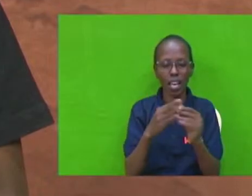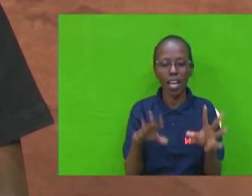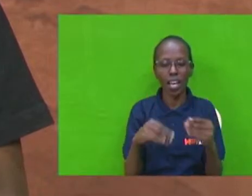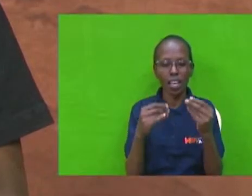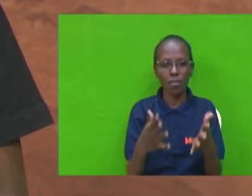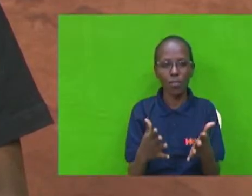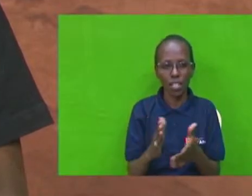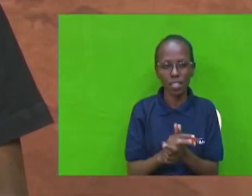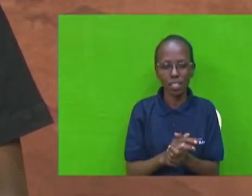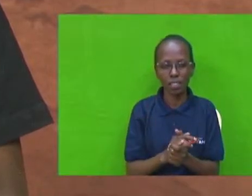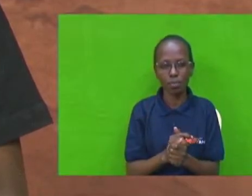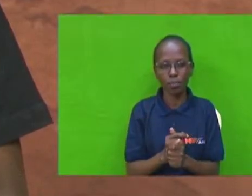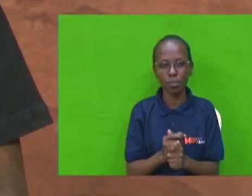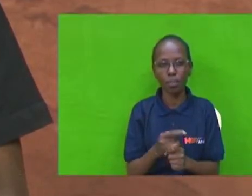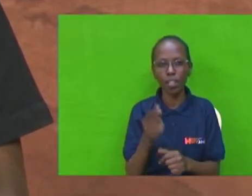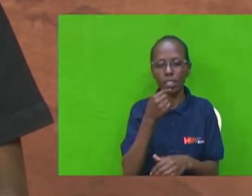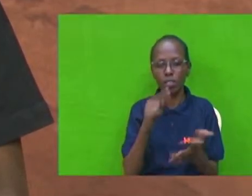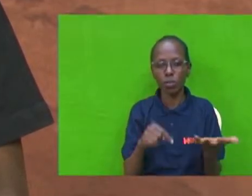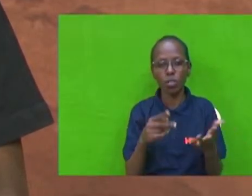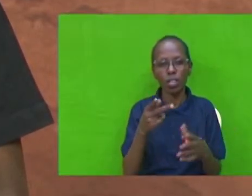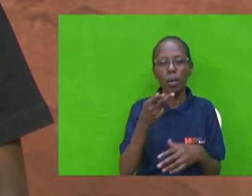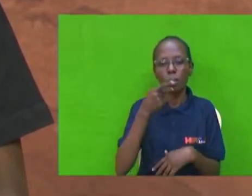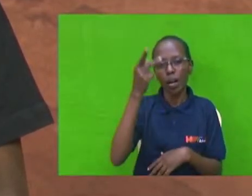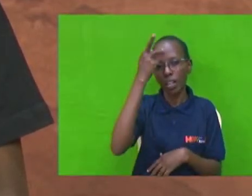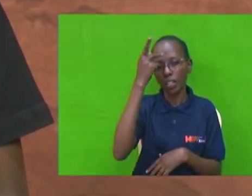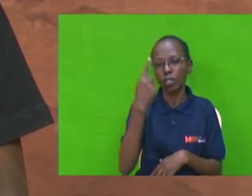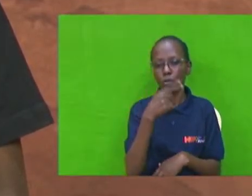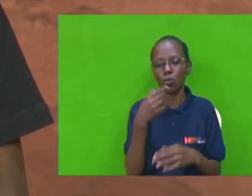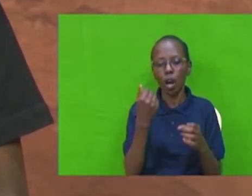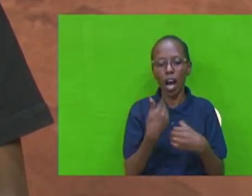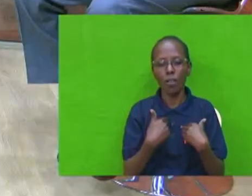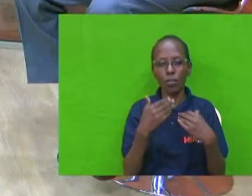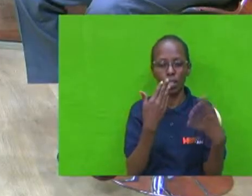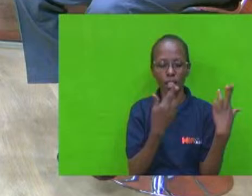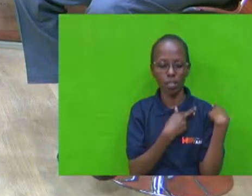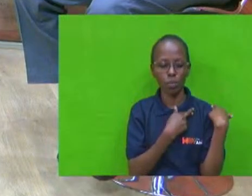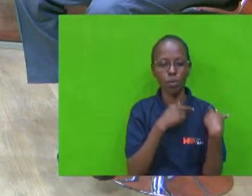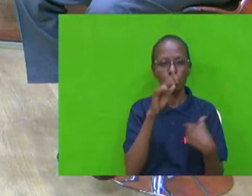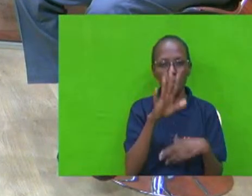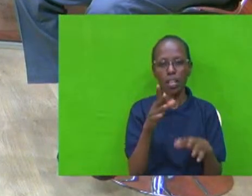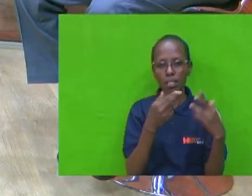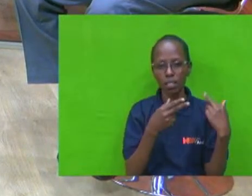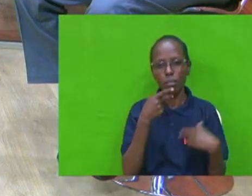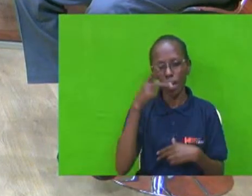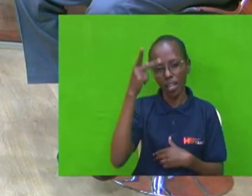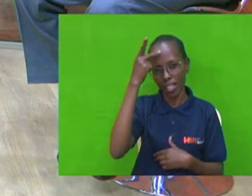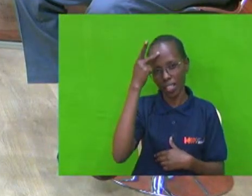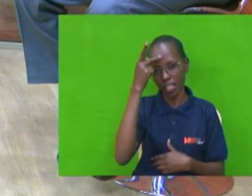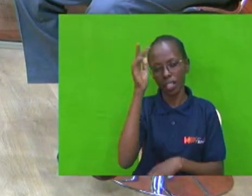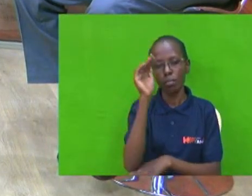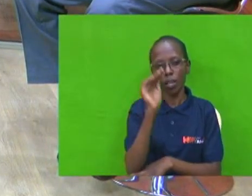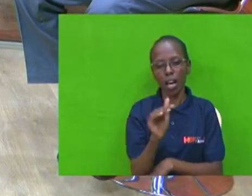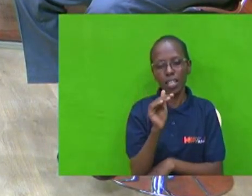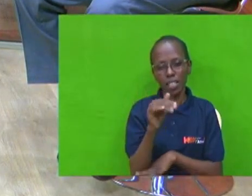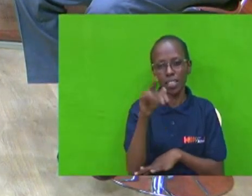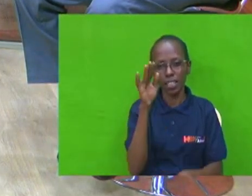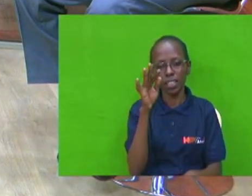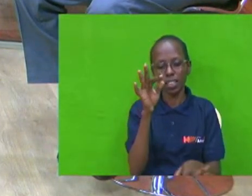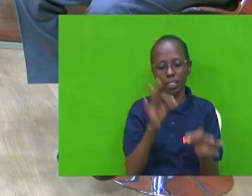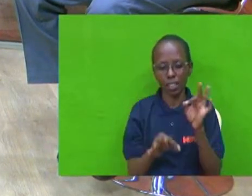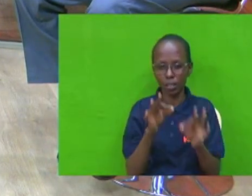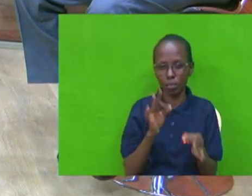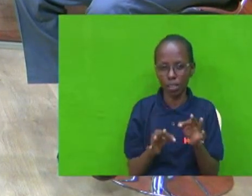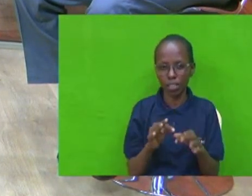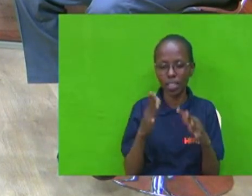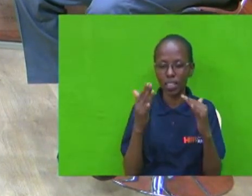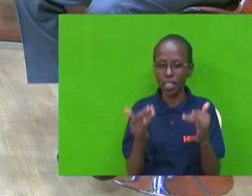551 paragraph 1 mm-hmm. inasema wazazi ambao hawafanyi jukumu lao kama wazazi mm-hmm. wataulizwa katika hukumu mm-hmm.